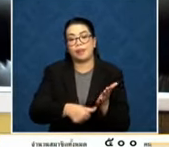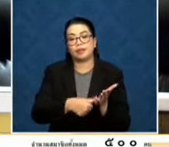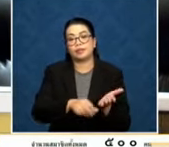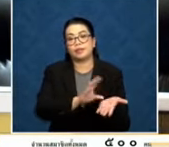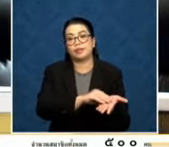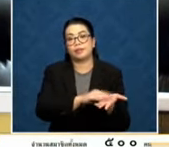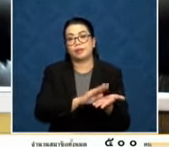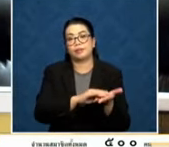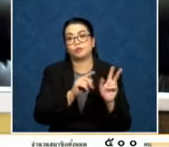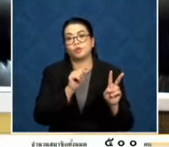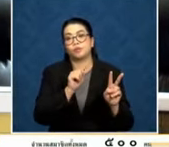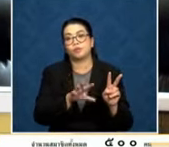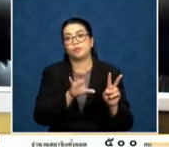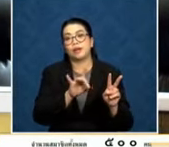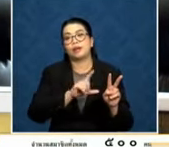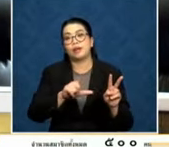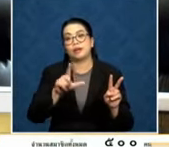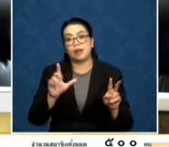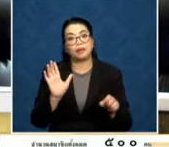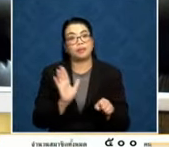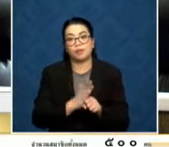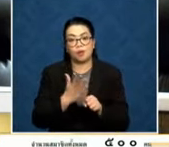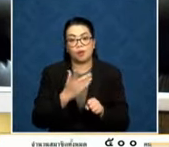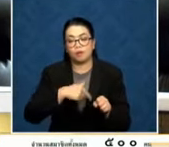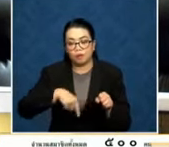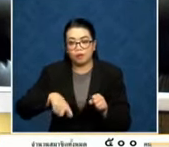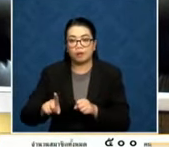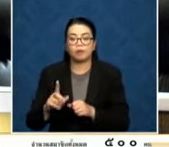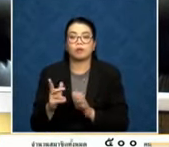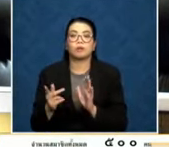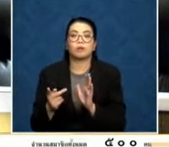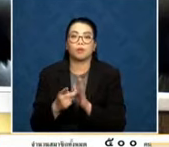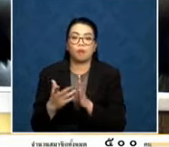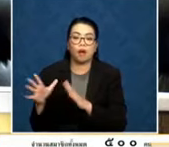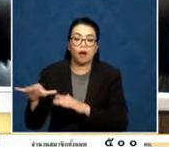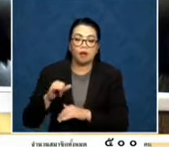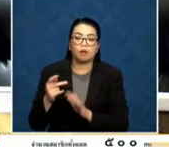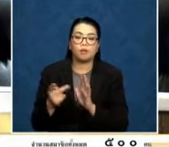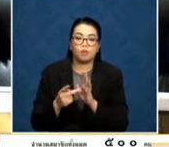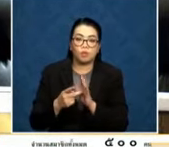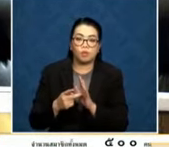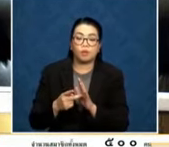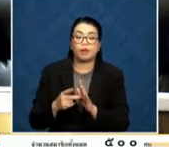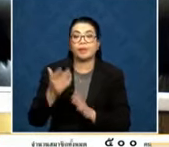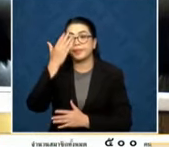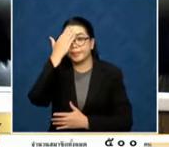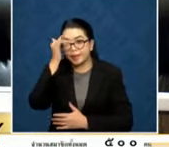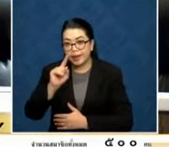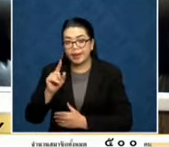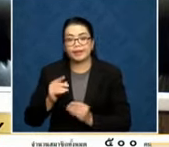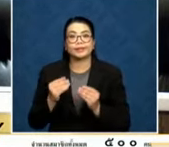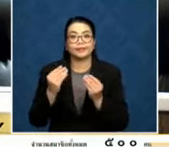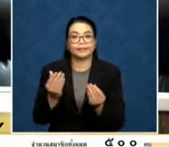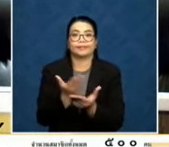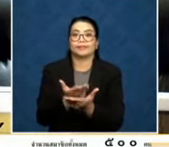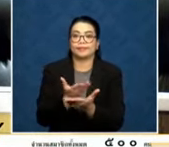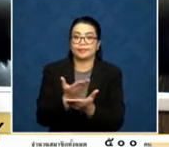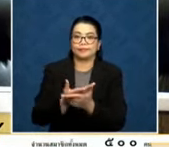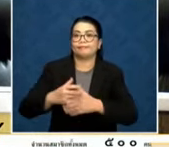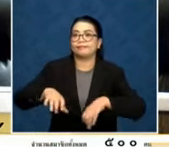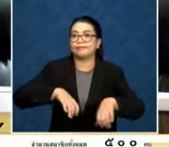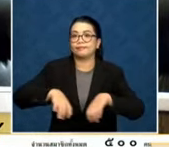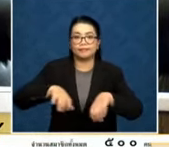เราประมาณ 2.8ล้านล้านไม่พอเรากู้เพื่อมาชดเชยเพื่อให้มีเงินในการ